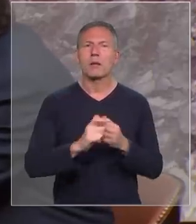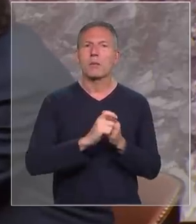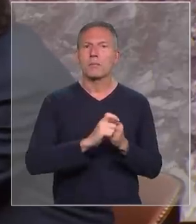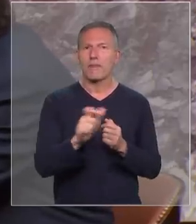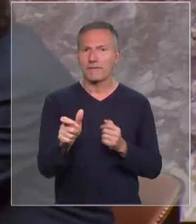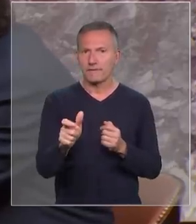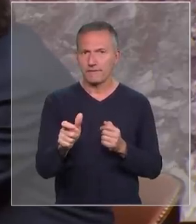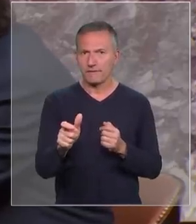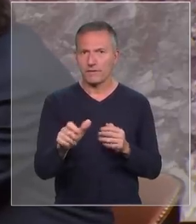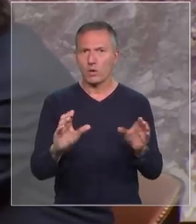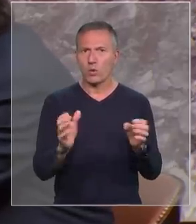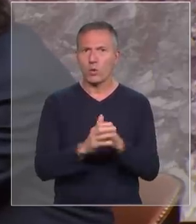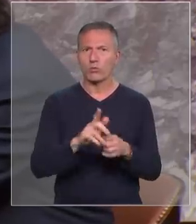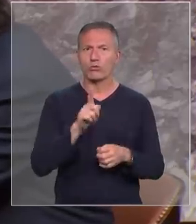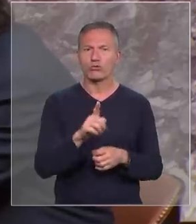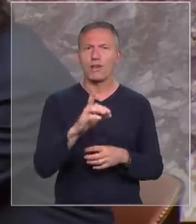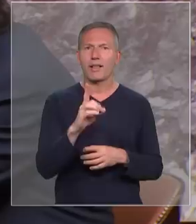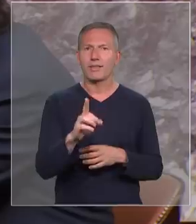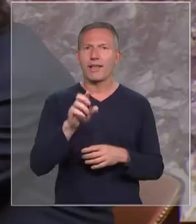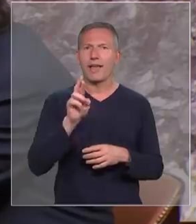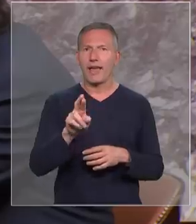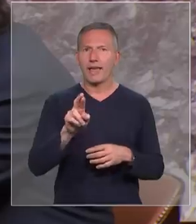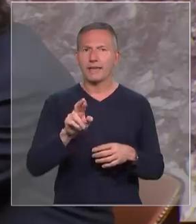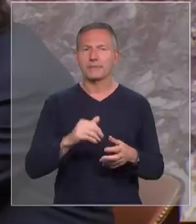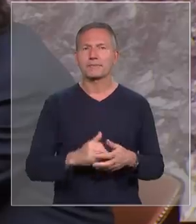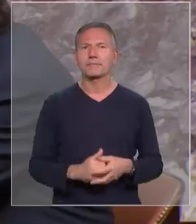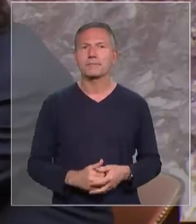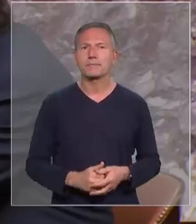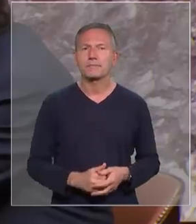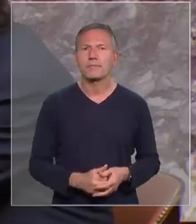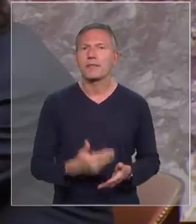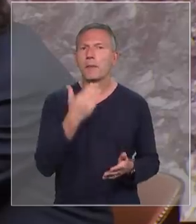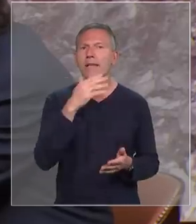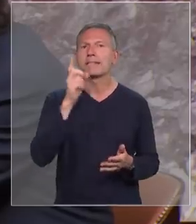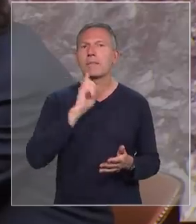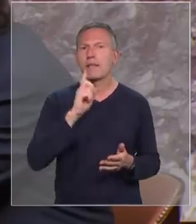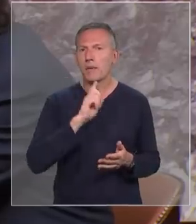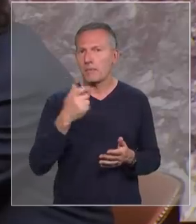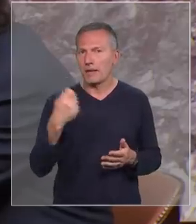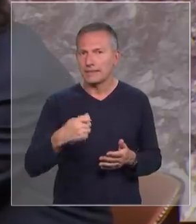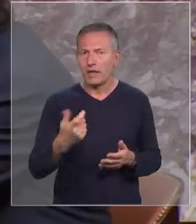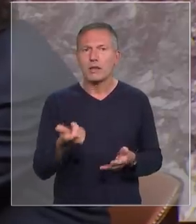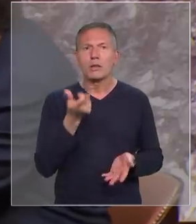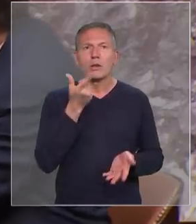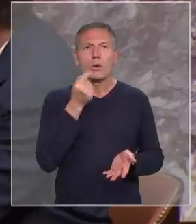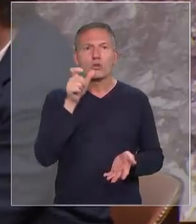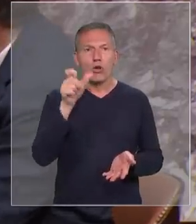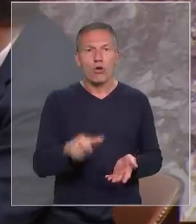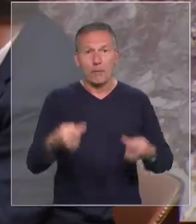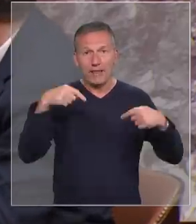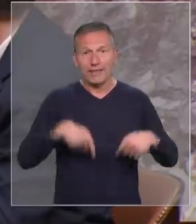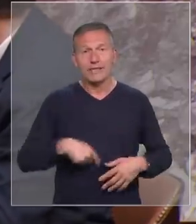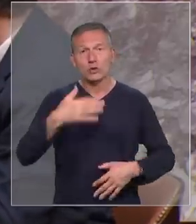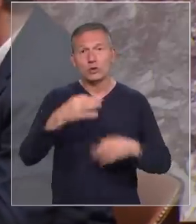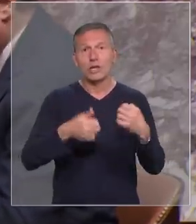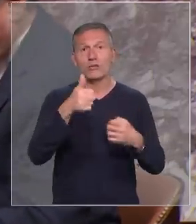Monsieur Marcelin Nadeau pour le groupe GDR. Merci, Madame la Présidente. Monsieur le garde des Sceaux, ministre de la Justice, vous